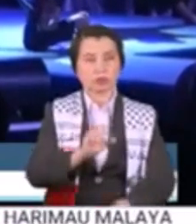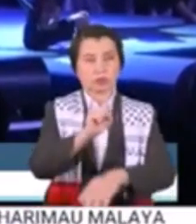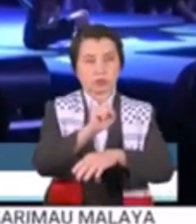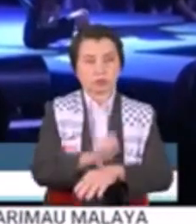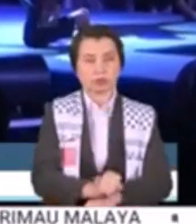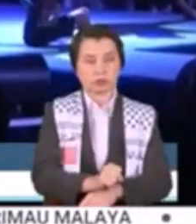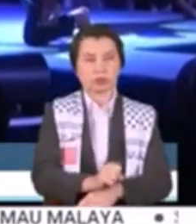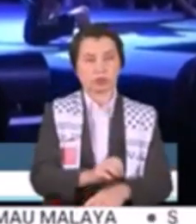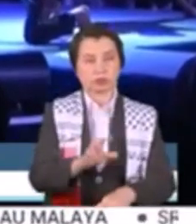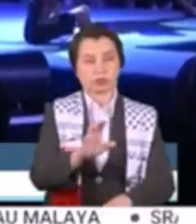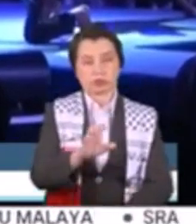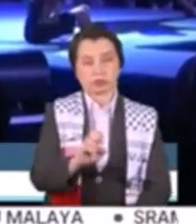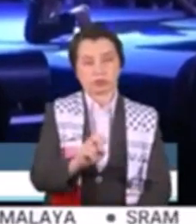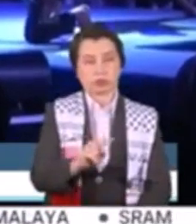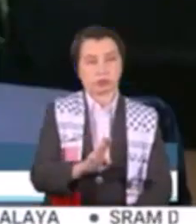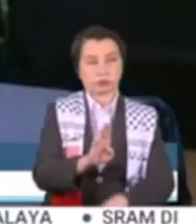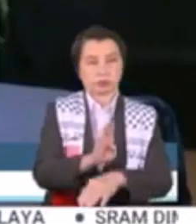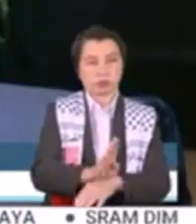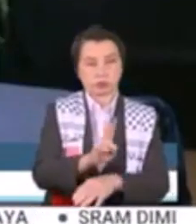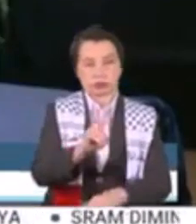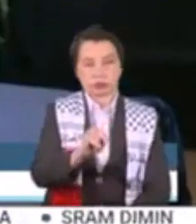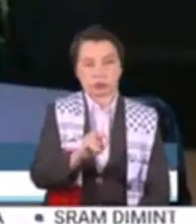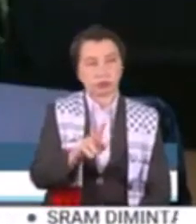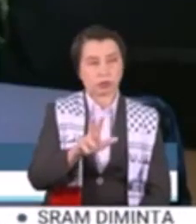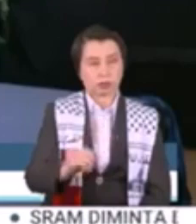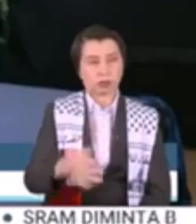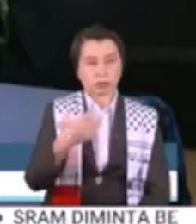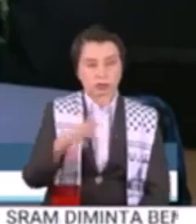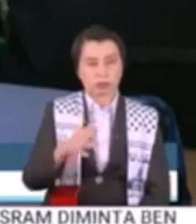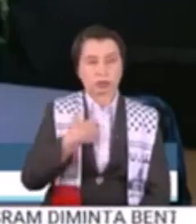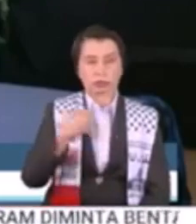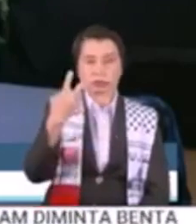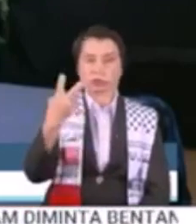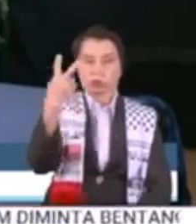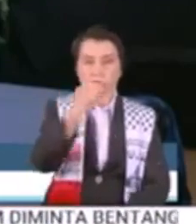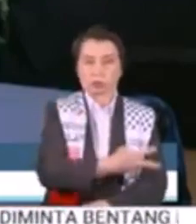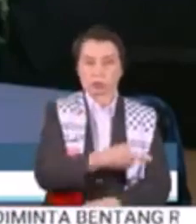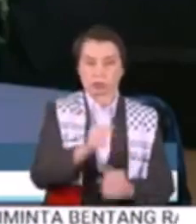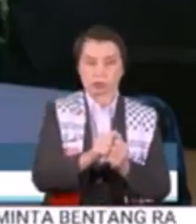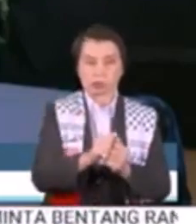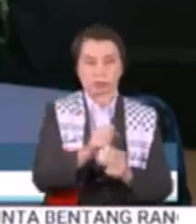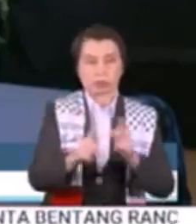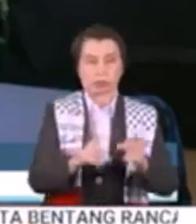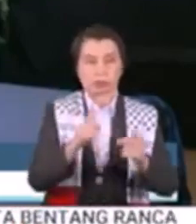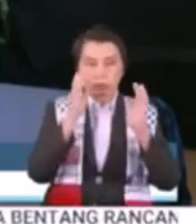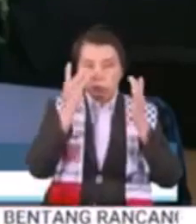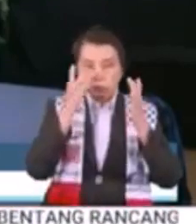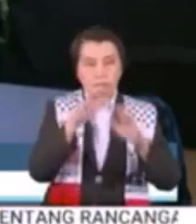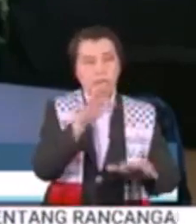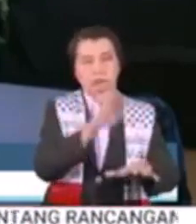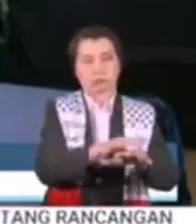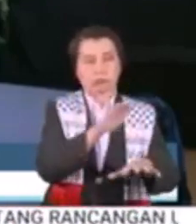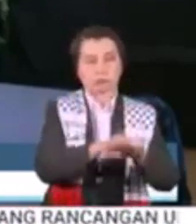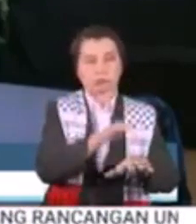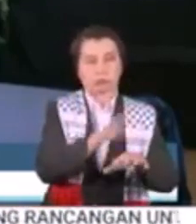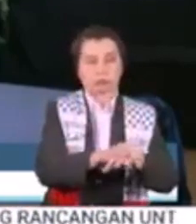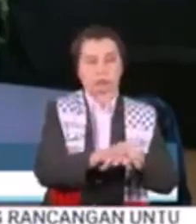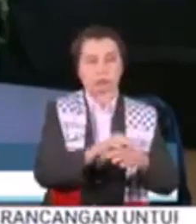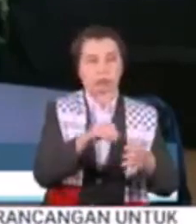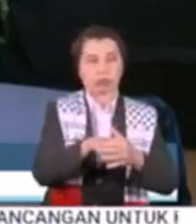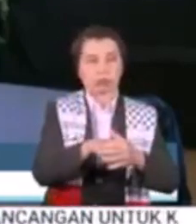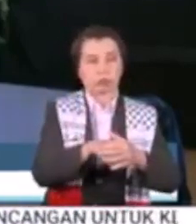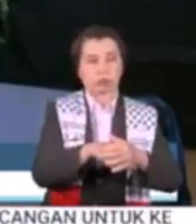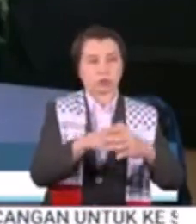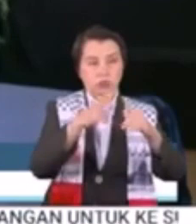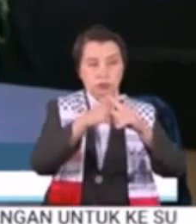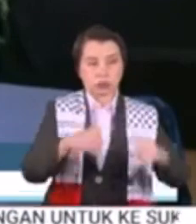2023. Dengan jayanya telah dipersembahkan selama 2 hari berturut-turut dengan sambutan penonton di luar jangkaan bertempat di Dewan Tengku Abdul